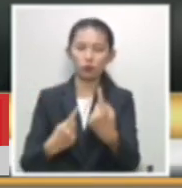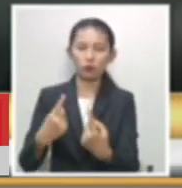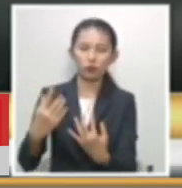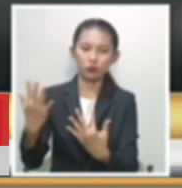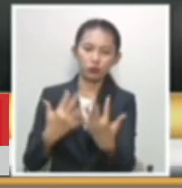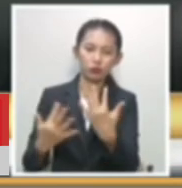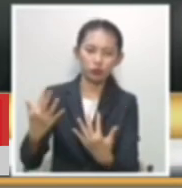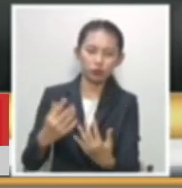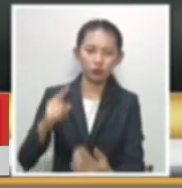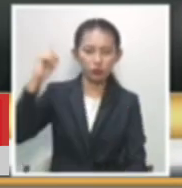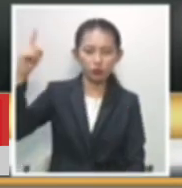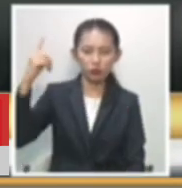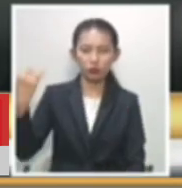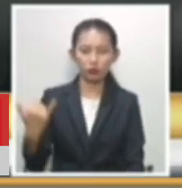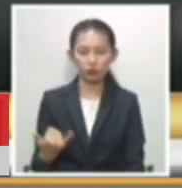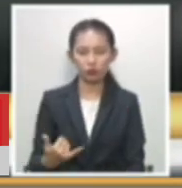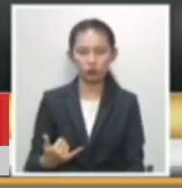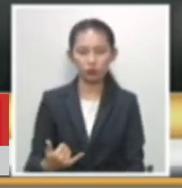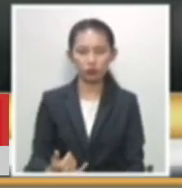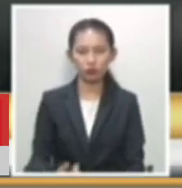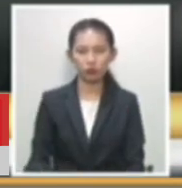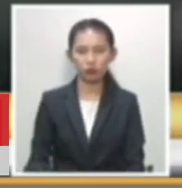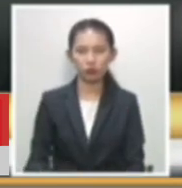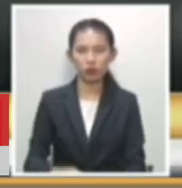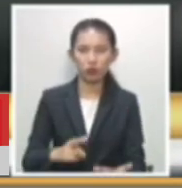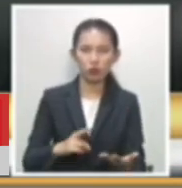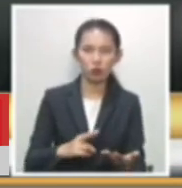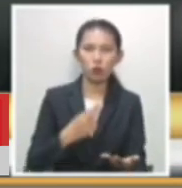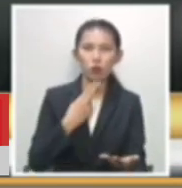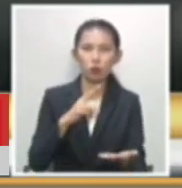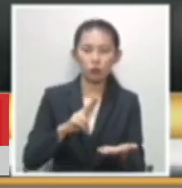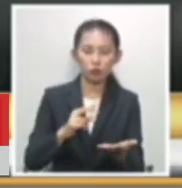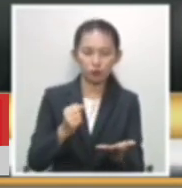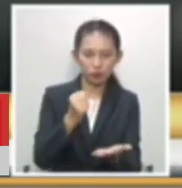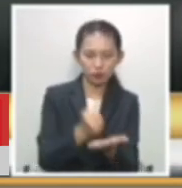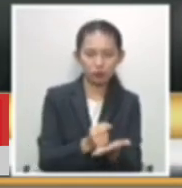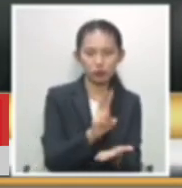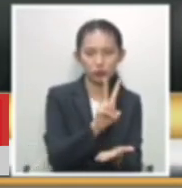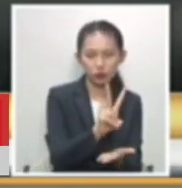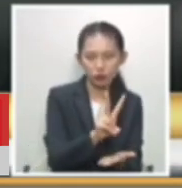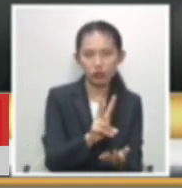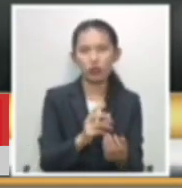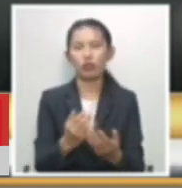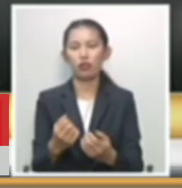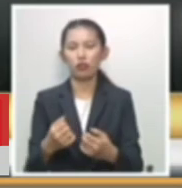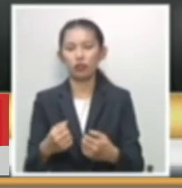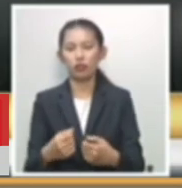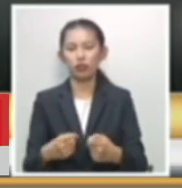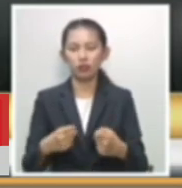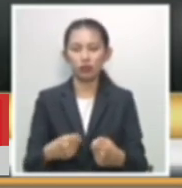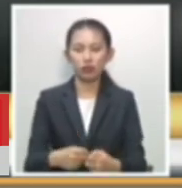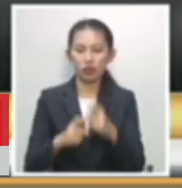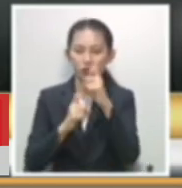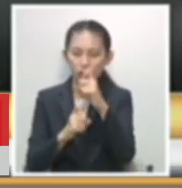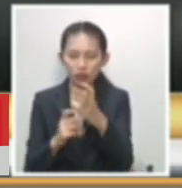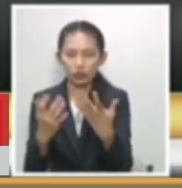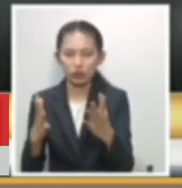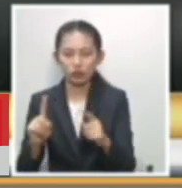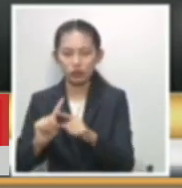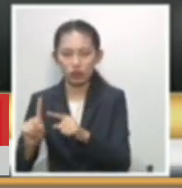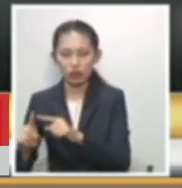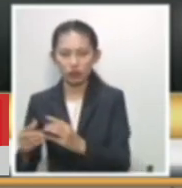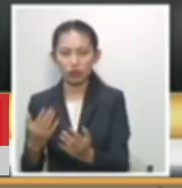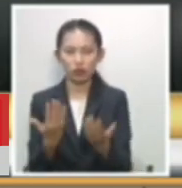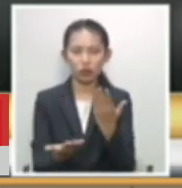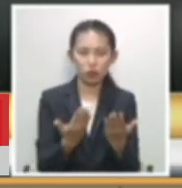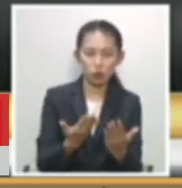าก็ดีเรื่องความปลอดภัยก็ดีหรือณขนาดนี้ค่าเงินบาทที่แข็งตัวรัฐบาลเคยท